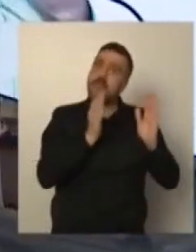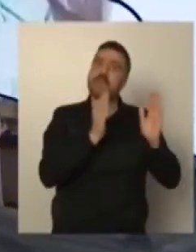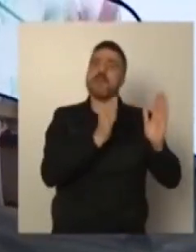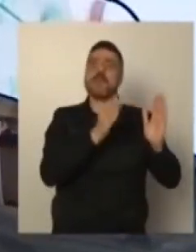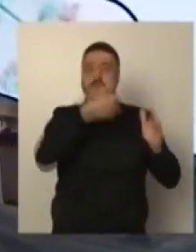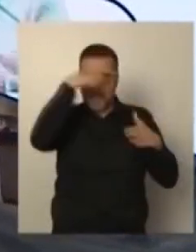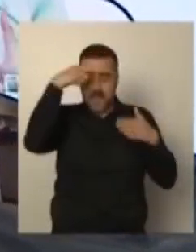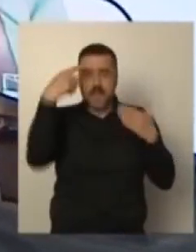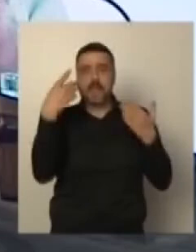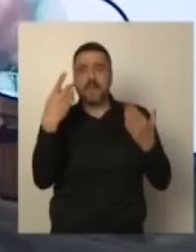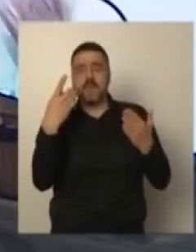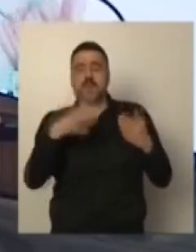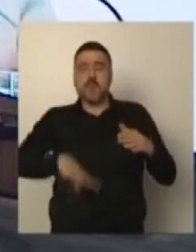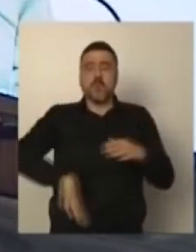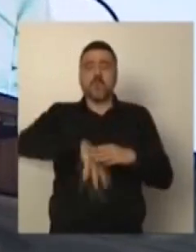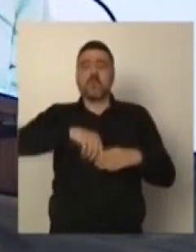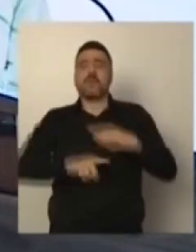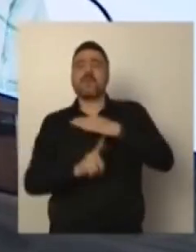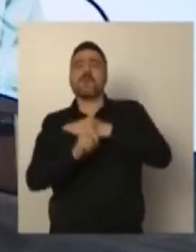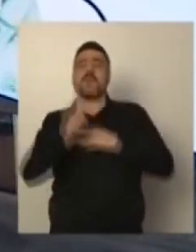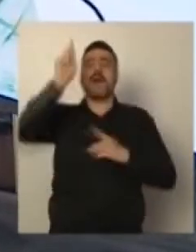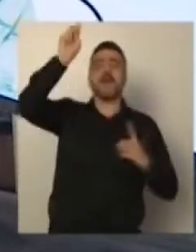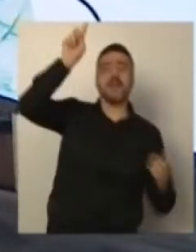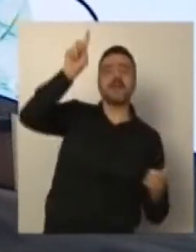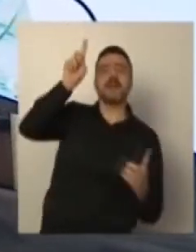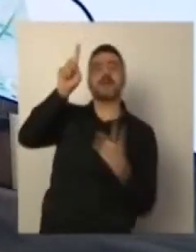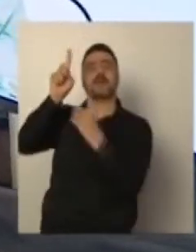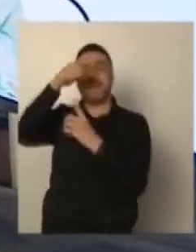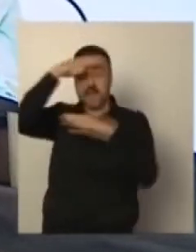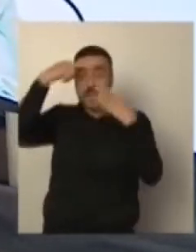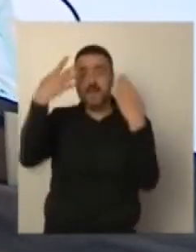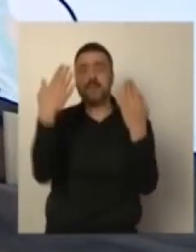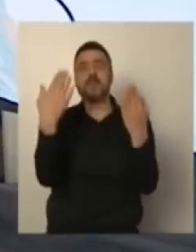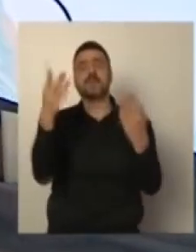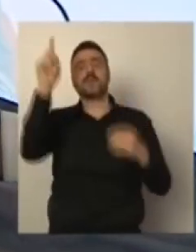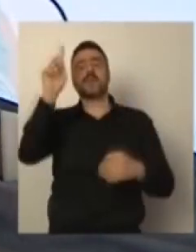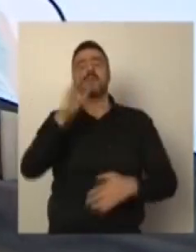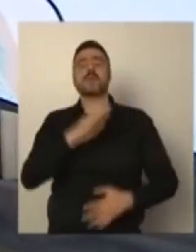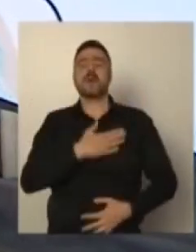ruhen yükselmeyi, yücelmeyi nasip eylesin inşallah.